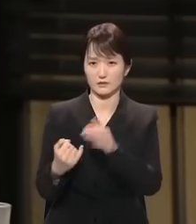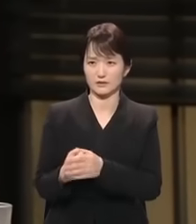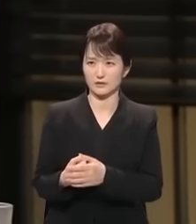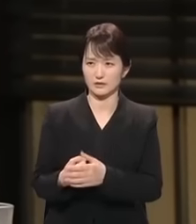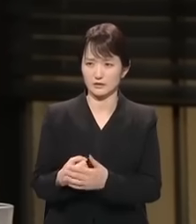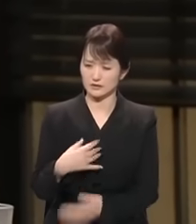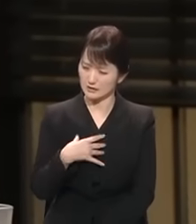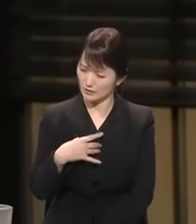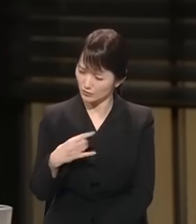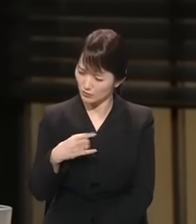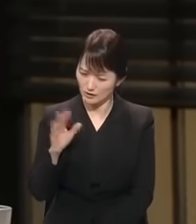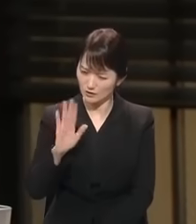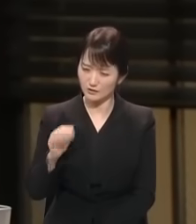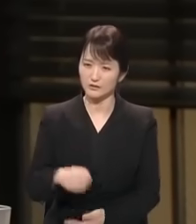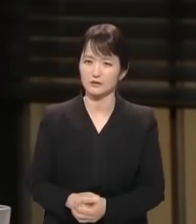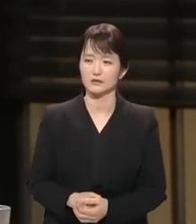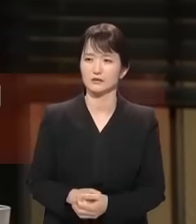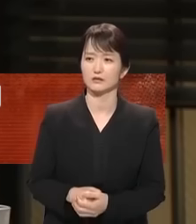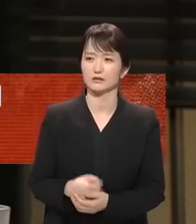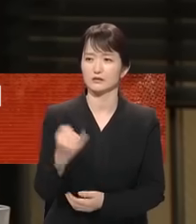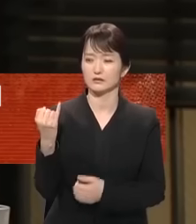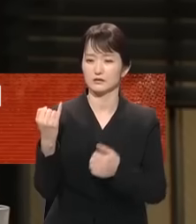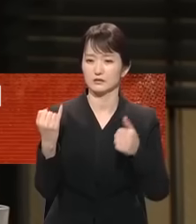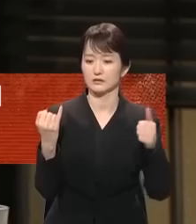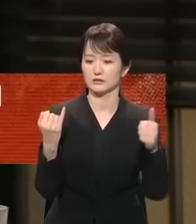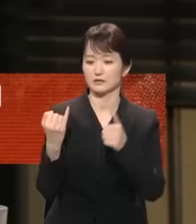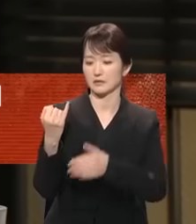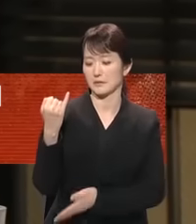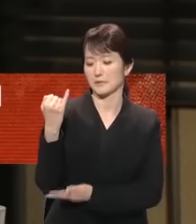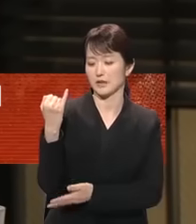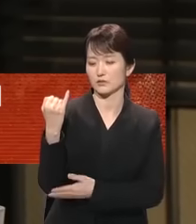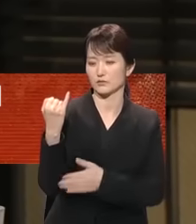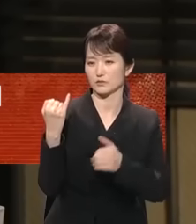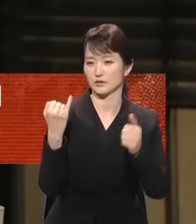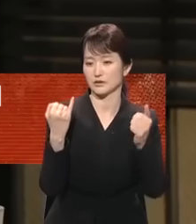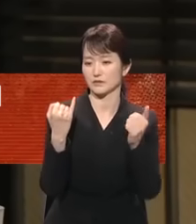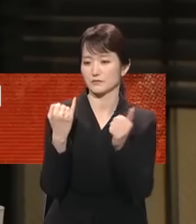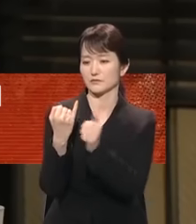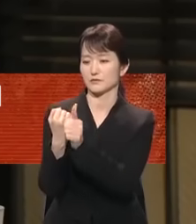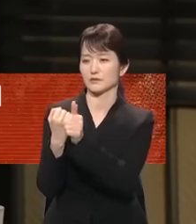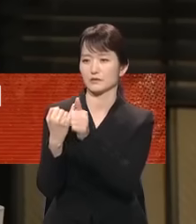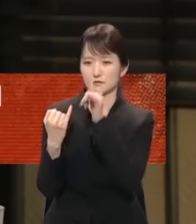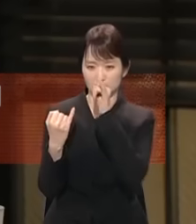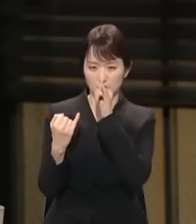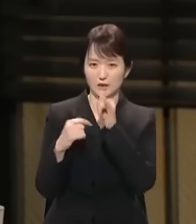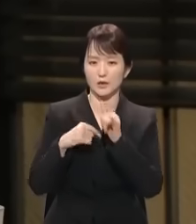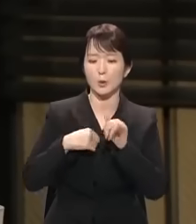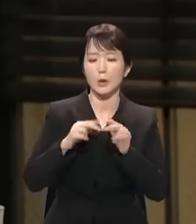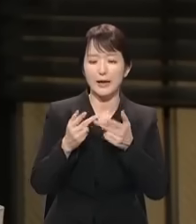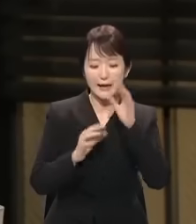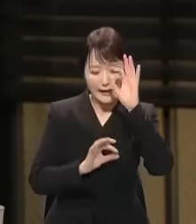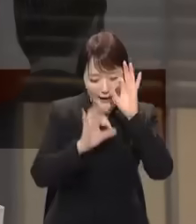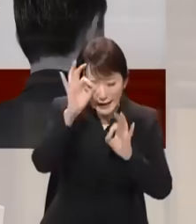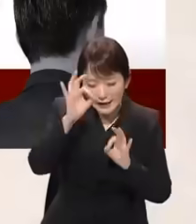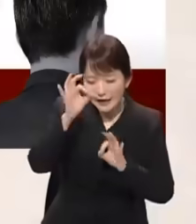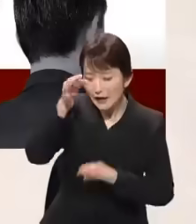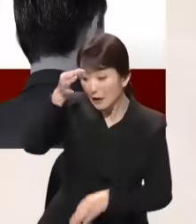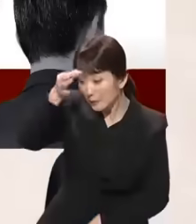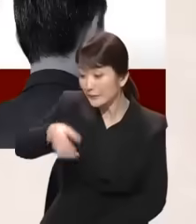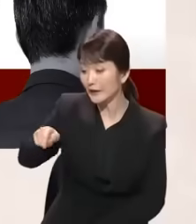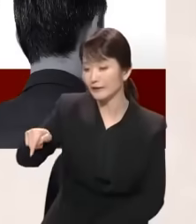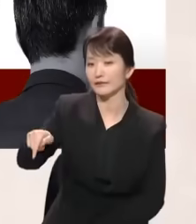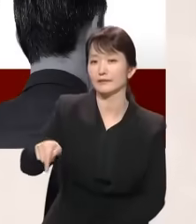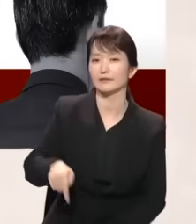없었다는 겁니다 팔꿈치가 살짝 팔꿈치를 건드린 부분이 있었습니다만 본인이 실수로 해서 바로 소리라고 사과를